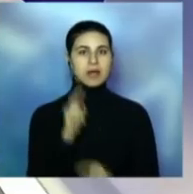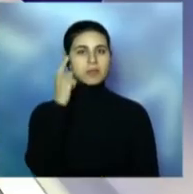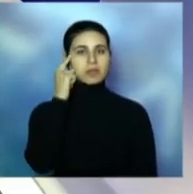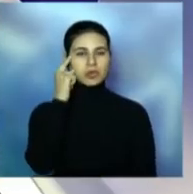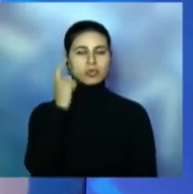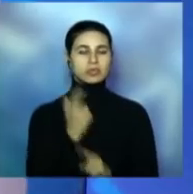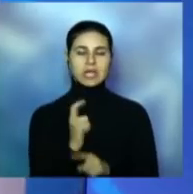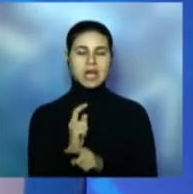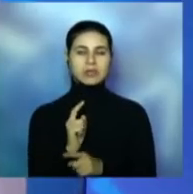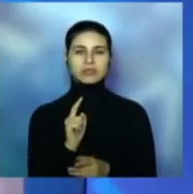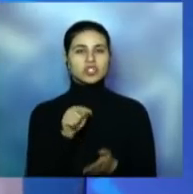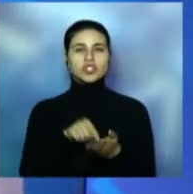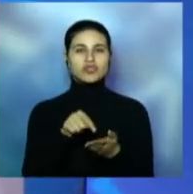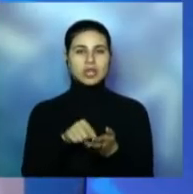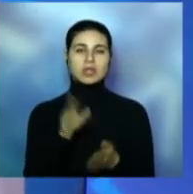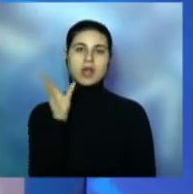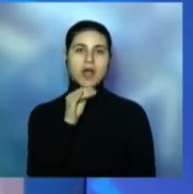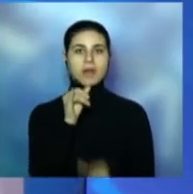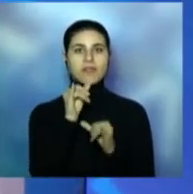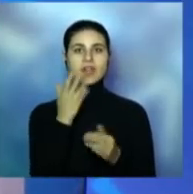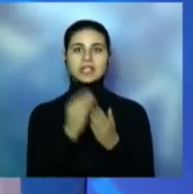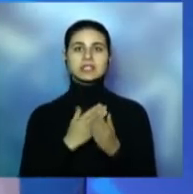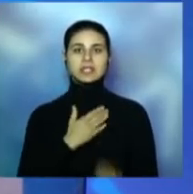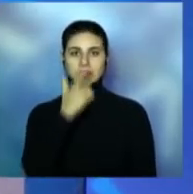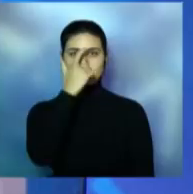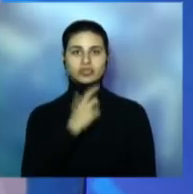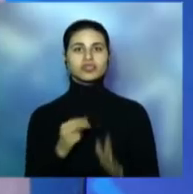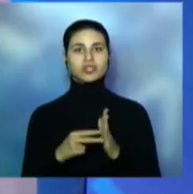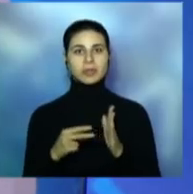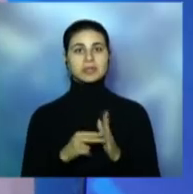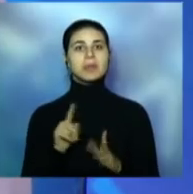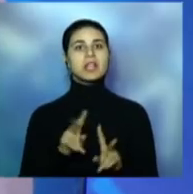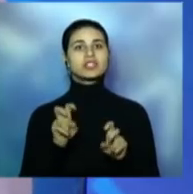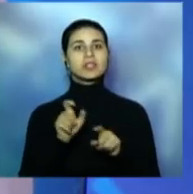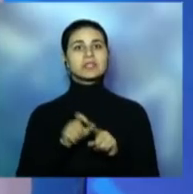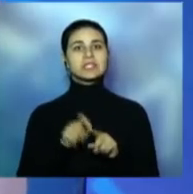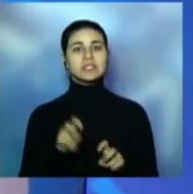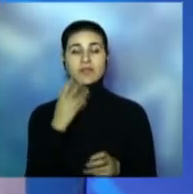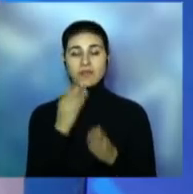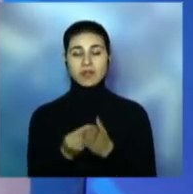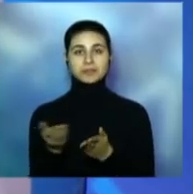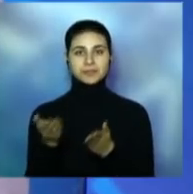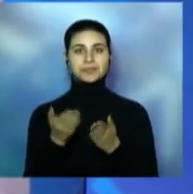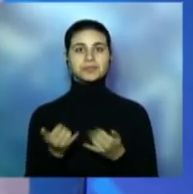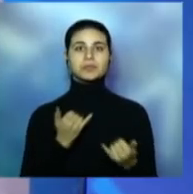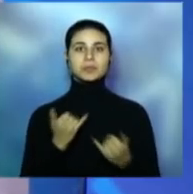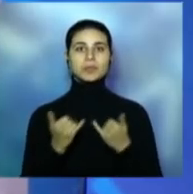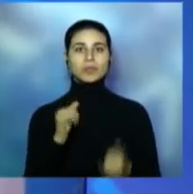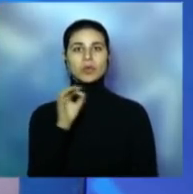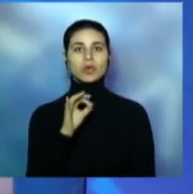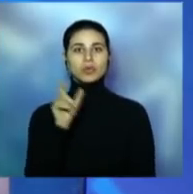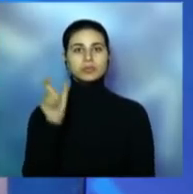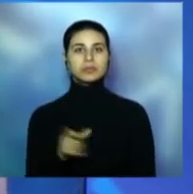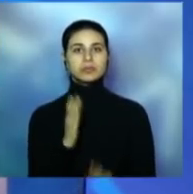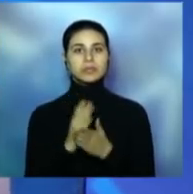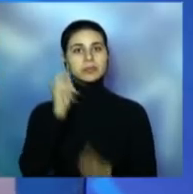იმას, ვახერხებთ თუ არა საკუთარი თავის შეფასებას. რას ნიშნავს თვითშეფასება? ამ საკითხზე ჩვენი სტუმარი გვესაუბრება, რომელიც